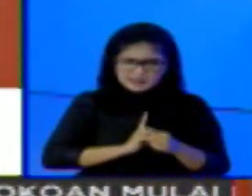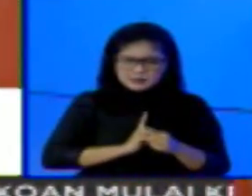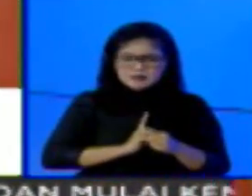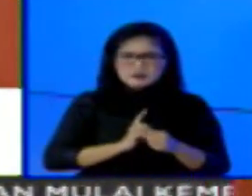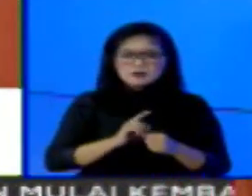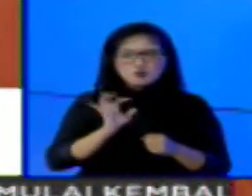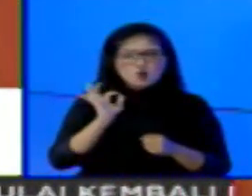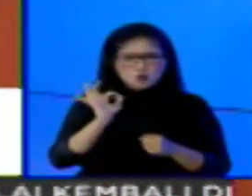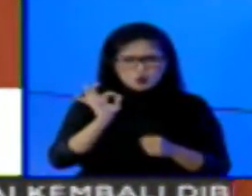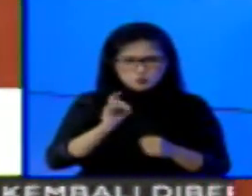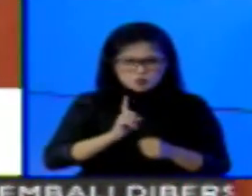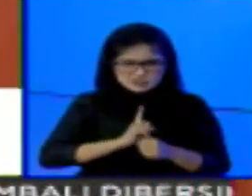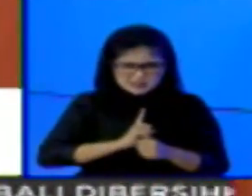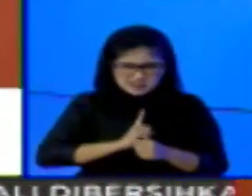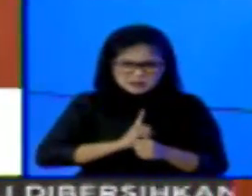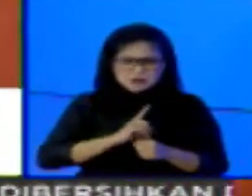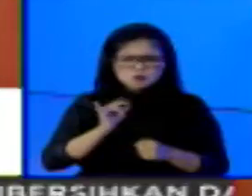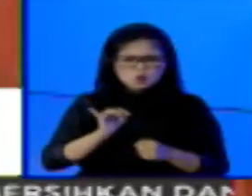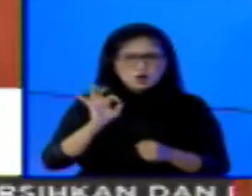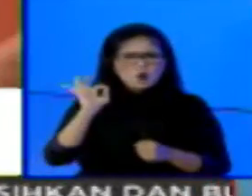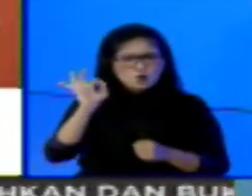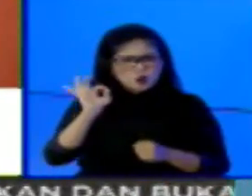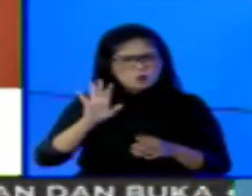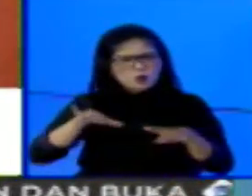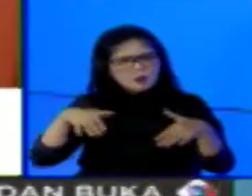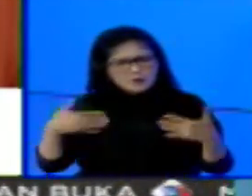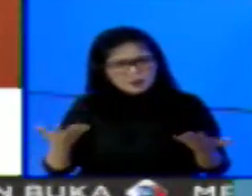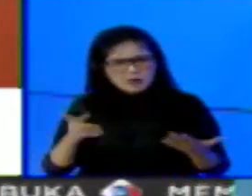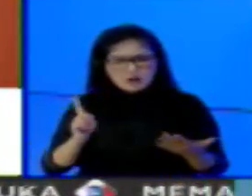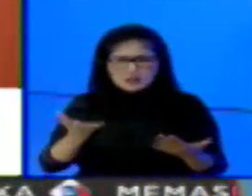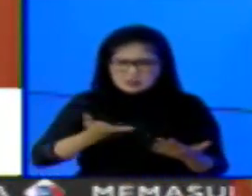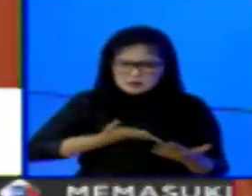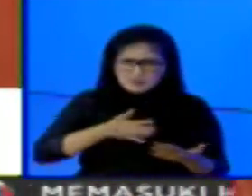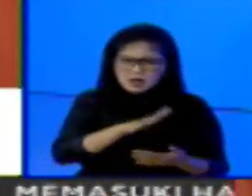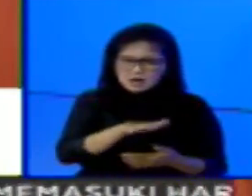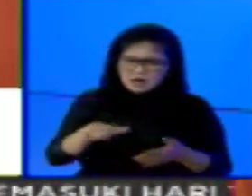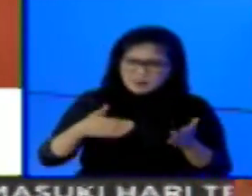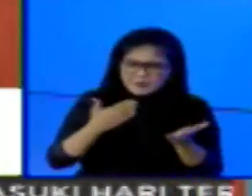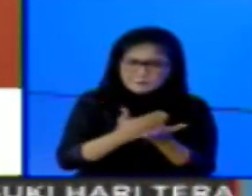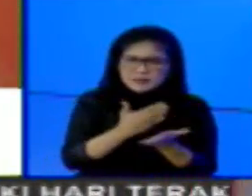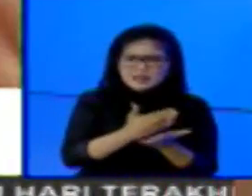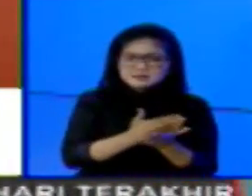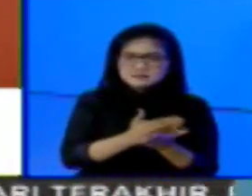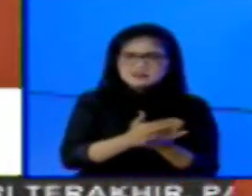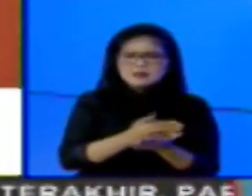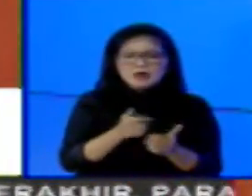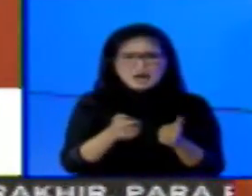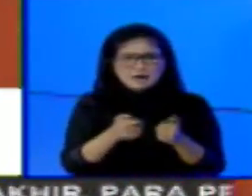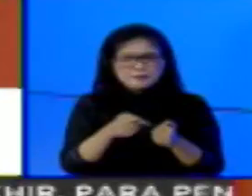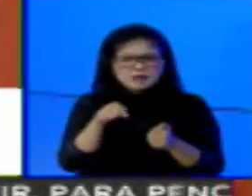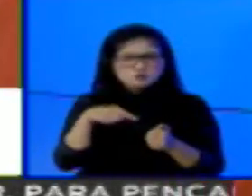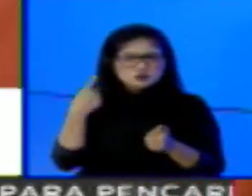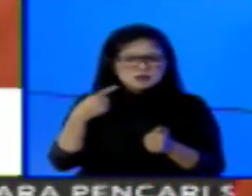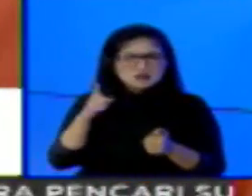juga, penggunaan gadget oleh orang tua gimana sih gitu ya. Kalau kita mau anak membatasi penggunaan gadget, penggunaan smartphone-nya, tentu kita pun juga harus melakukan